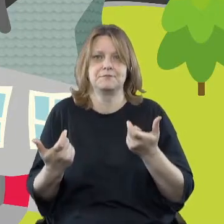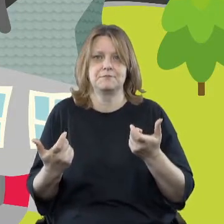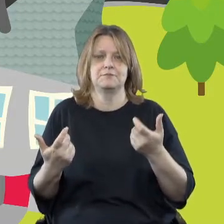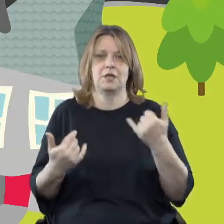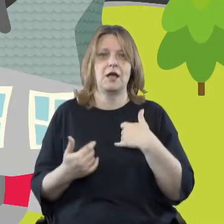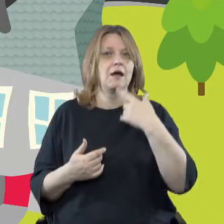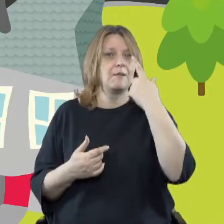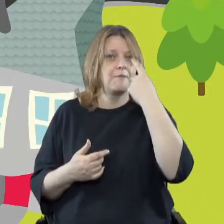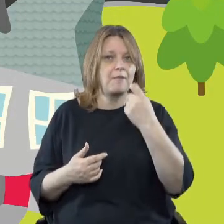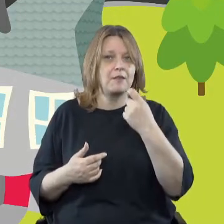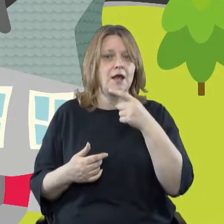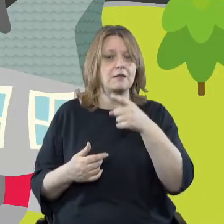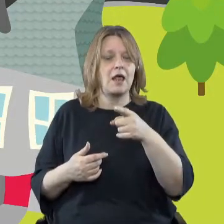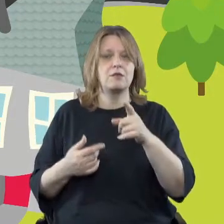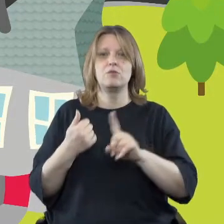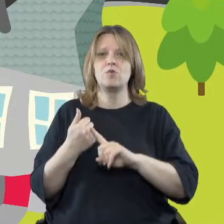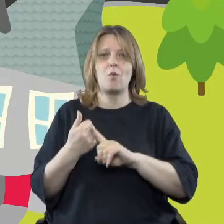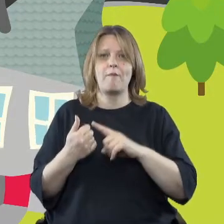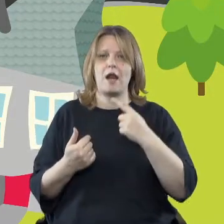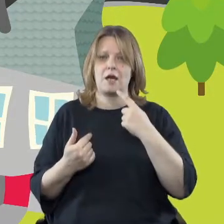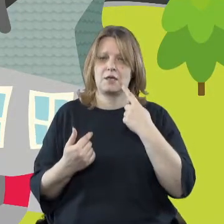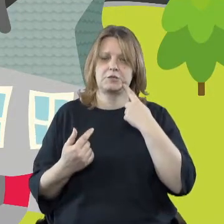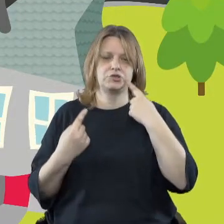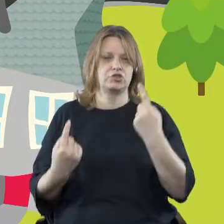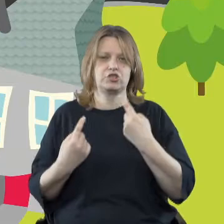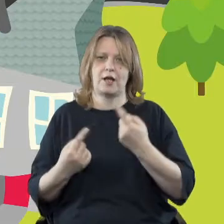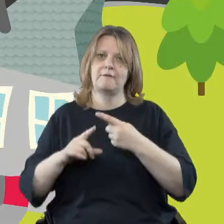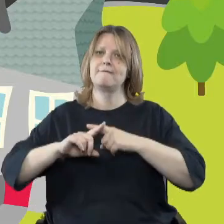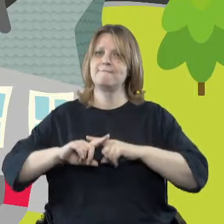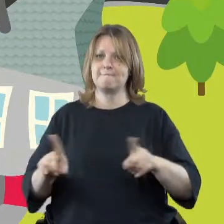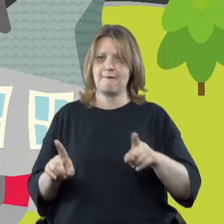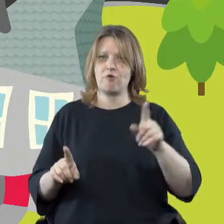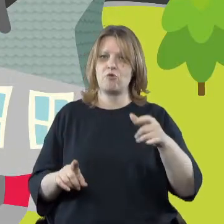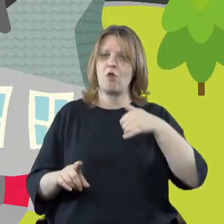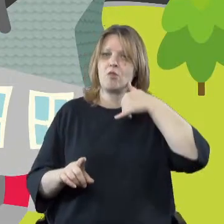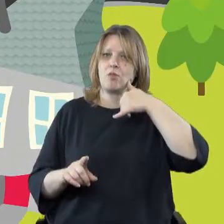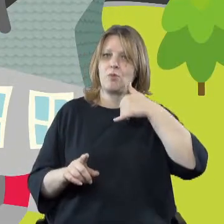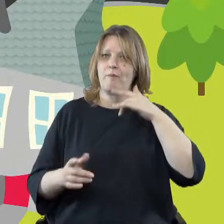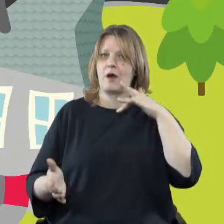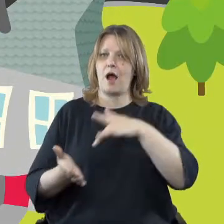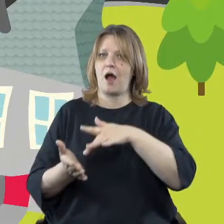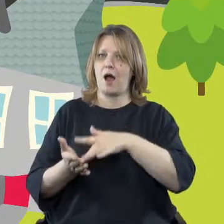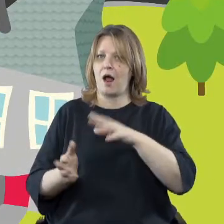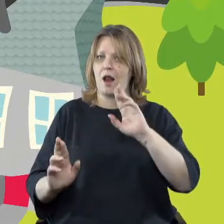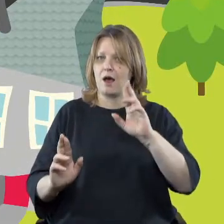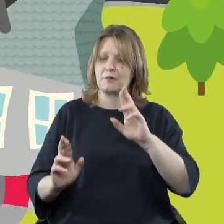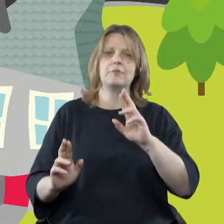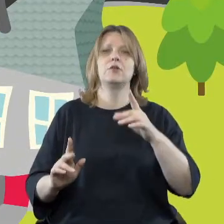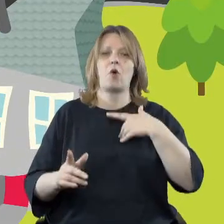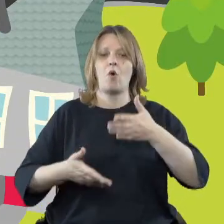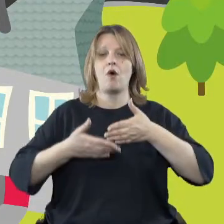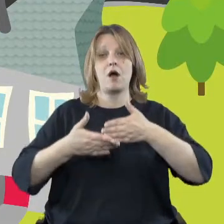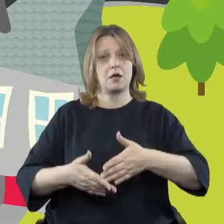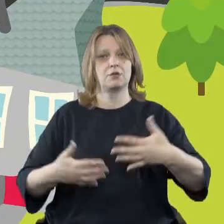pamiętamy, że ten numer nie służy absolutnie do żartów. Taki numer alarmowy może komuś uratować życie, więc dzwonimy tylko i